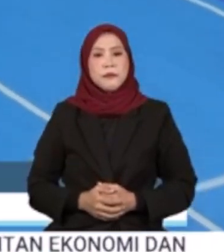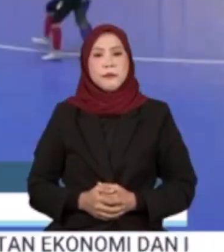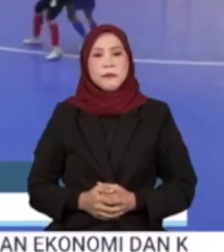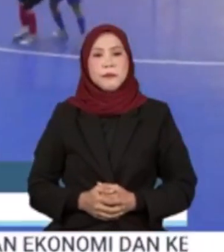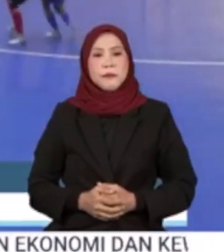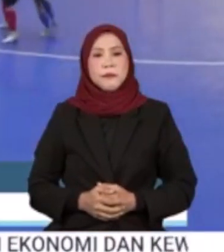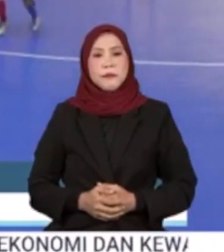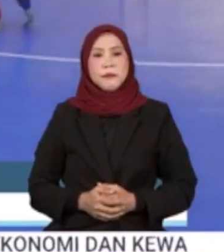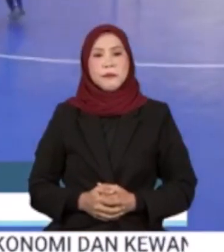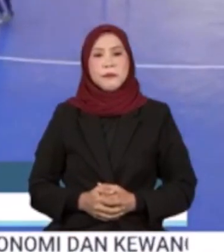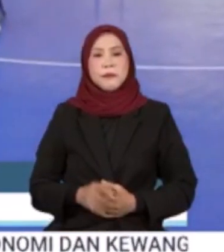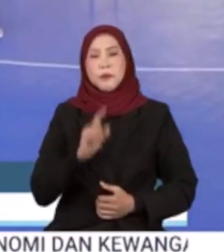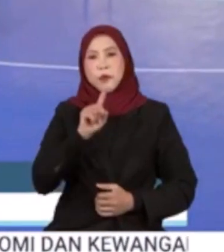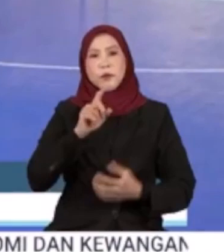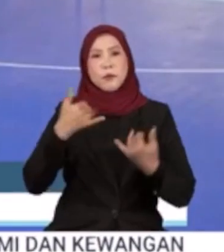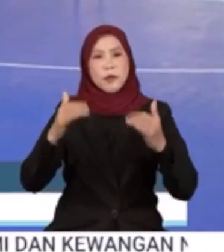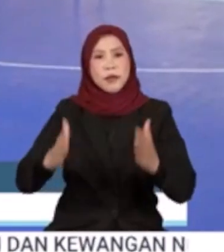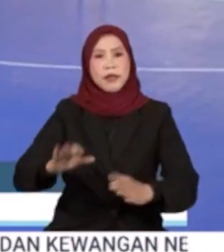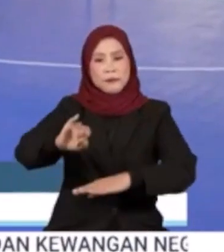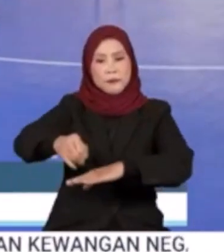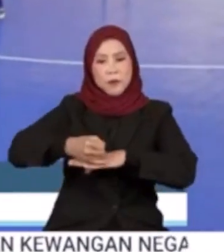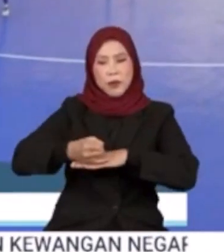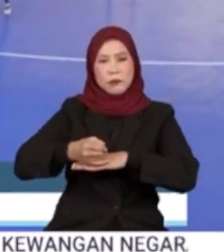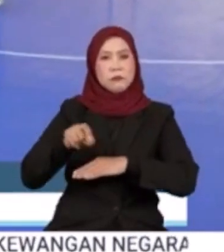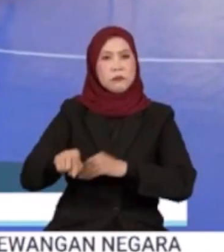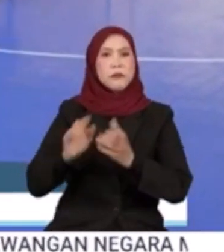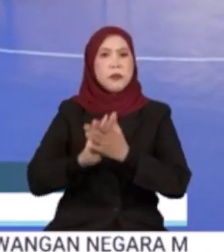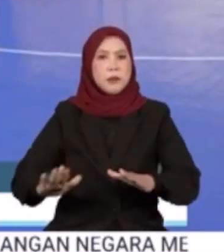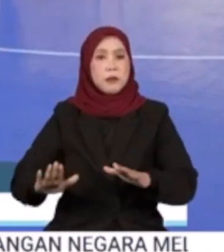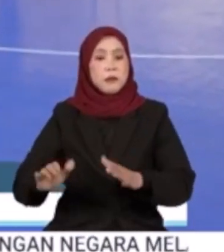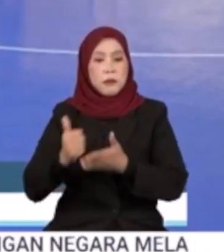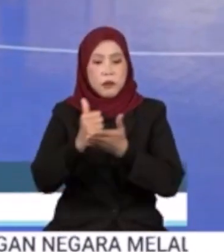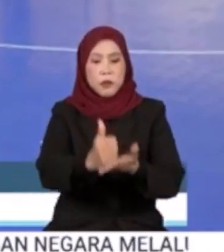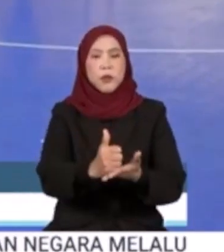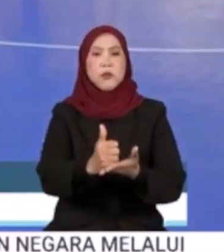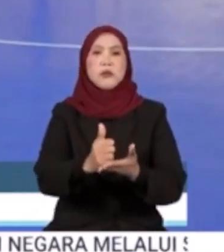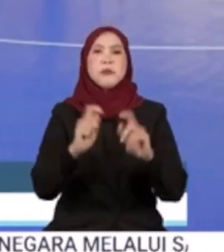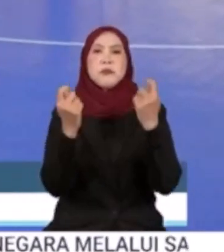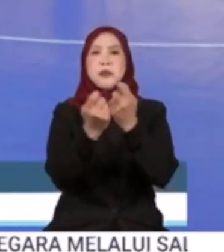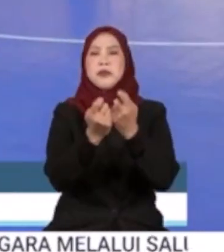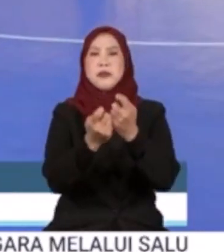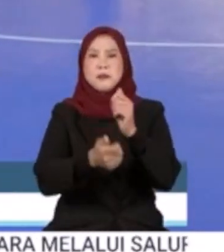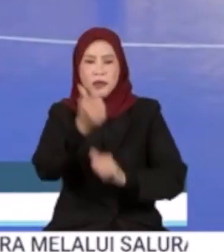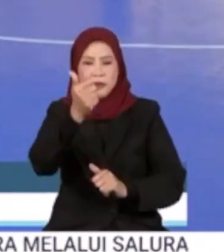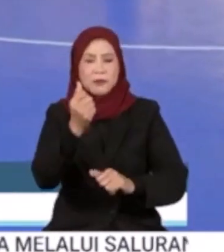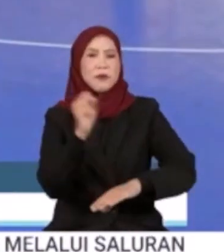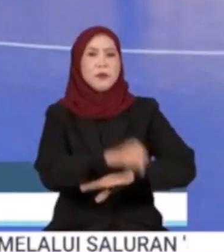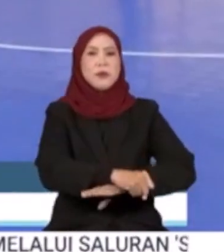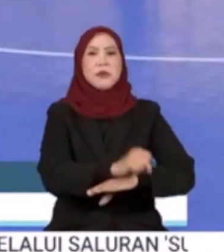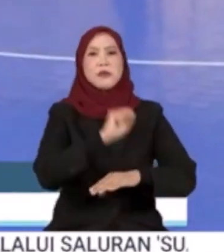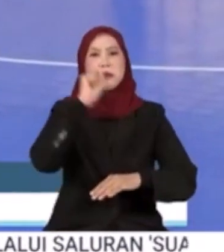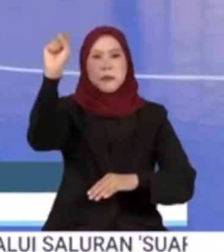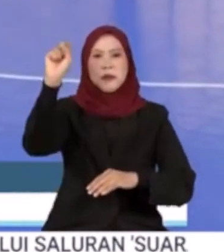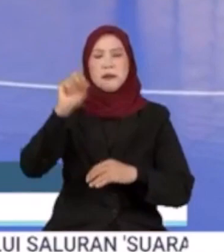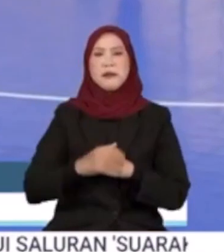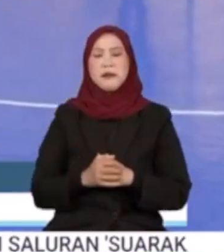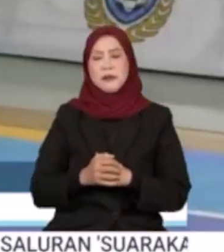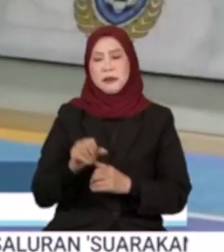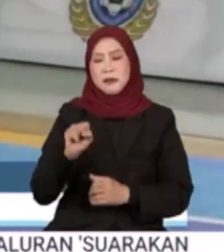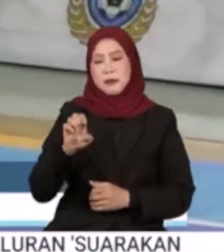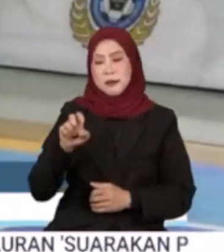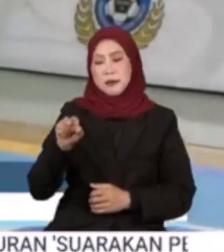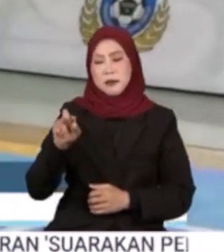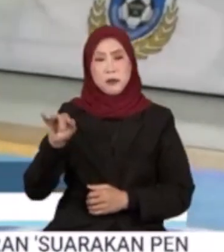dalam aksi disebut pemain import paham Ranger menjadi penyelamat apabila membantu pasukan itu menang tipis menewaskan Sabah Sergio